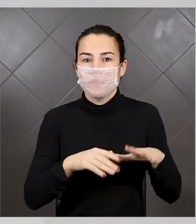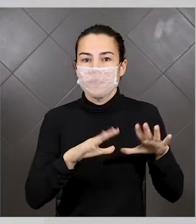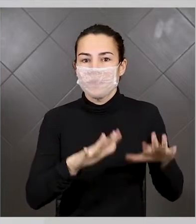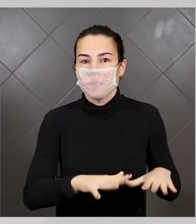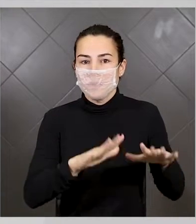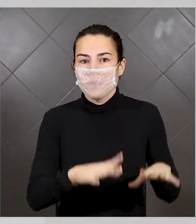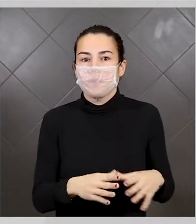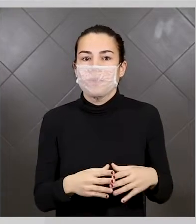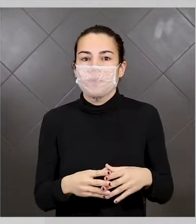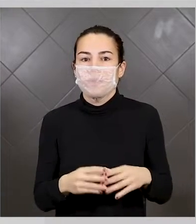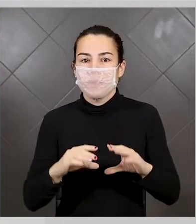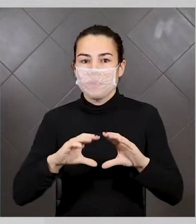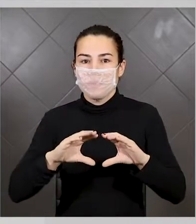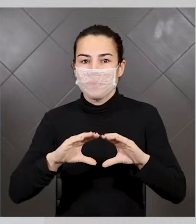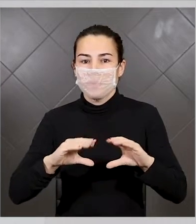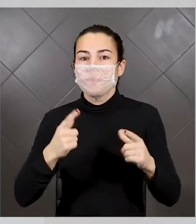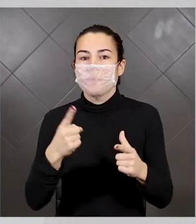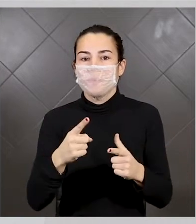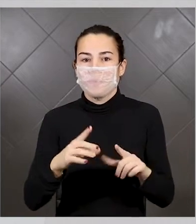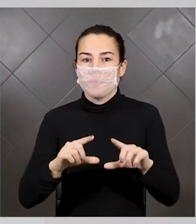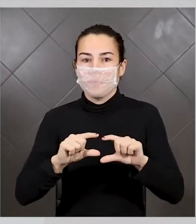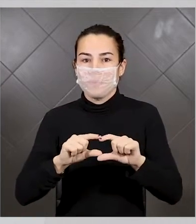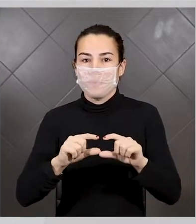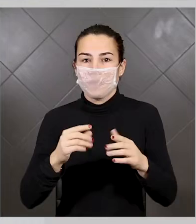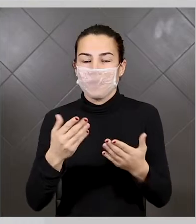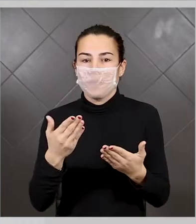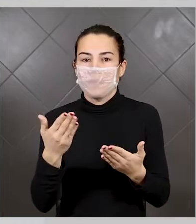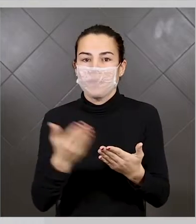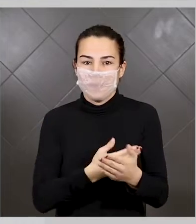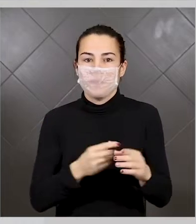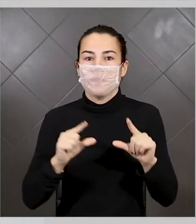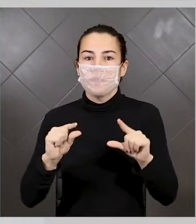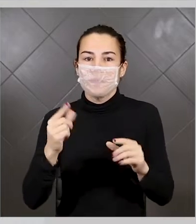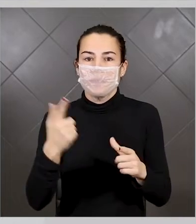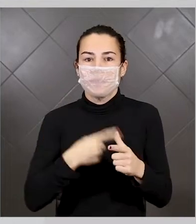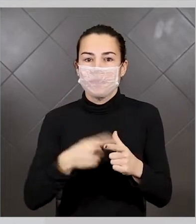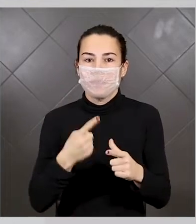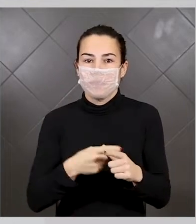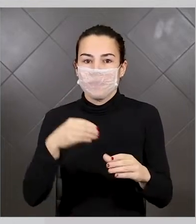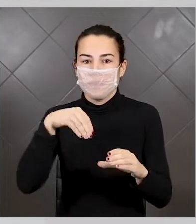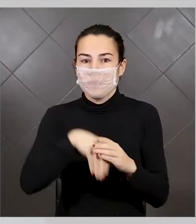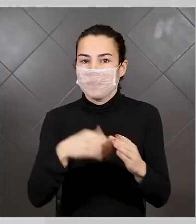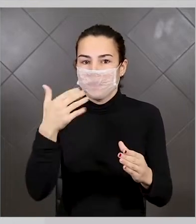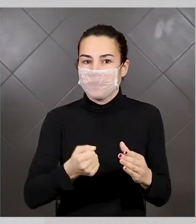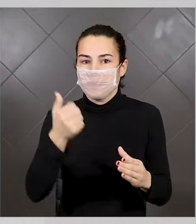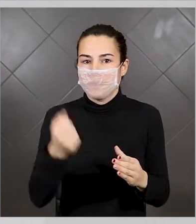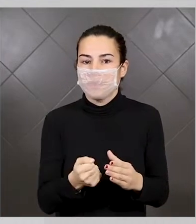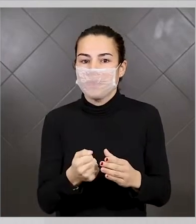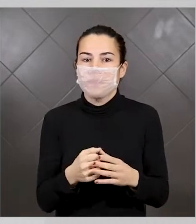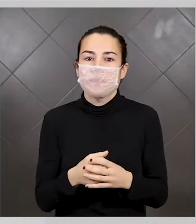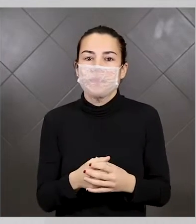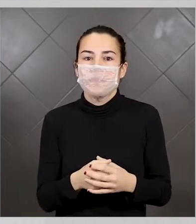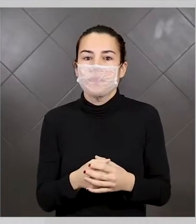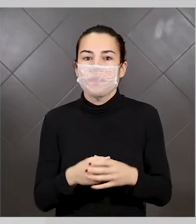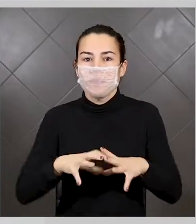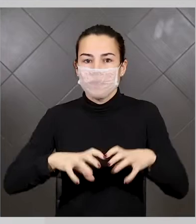brioix típic de Mallorca també, que la gent mulla a dins la llet de motlle. I per acabar fem un